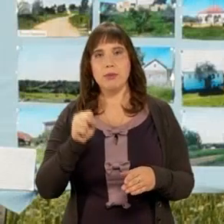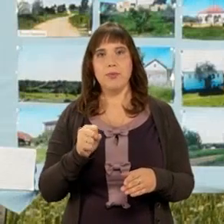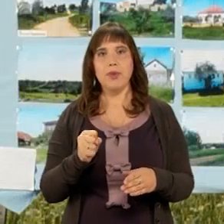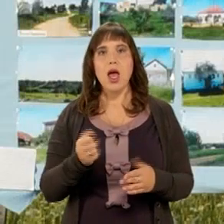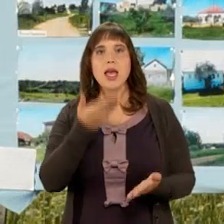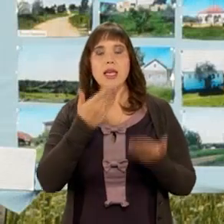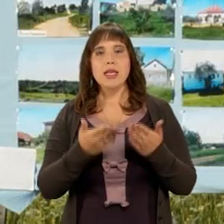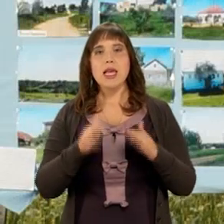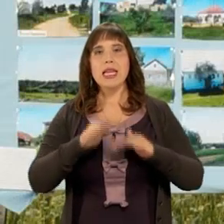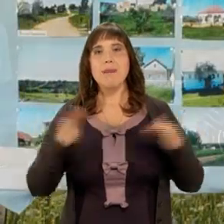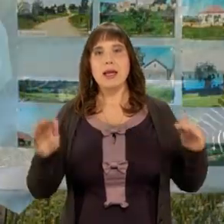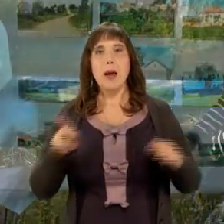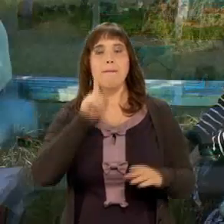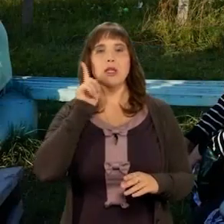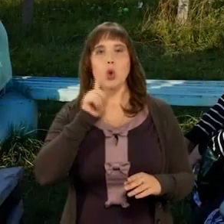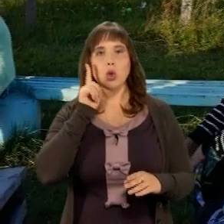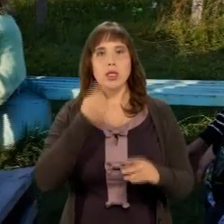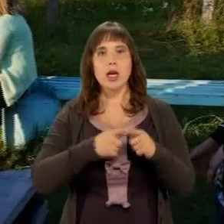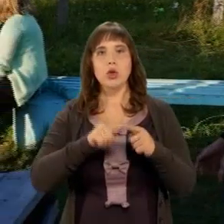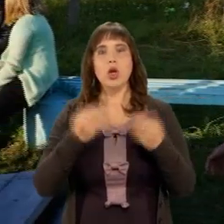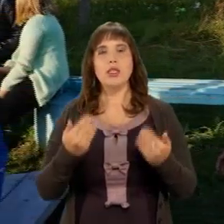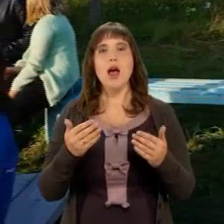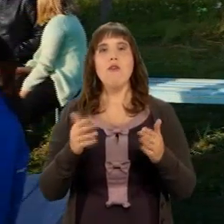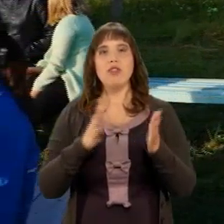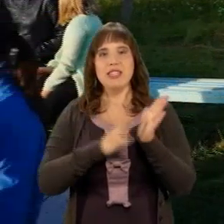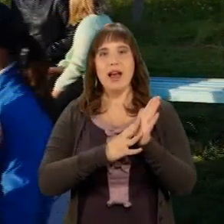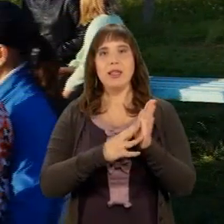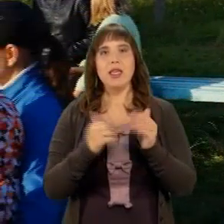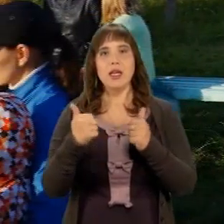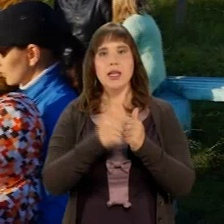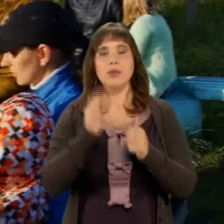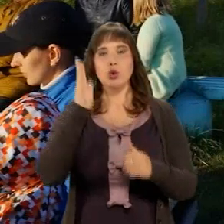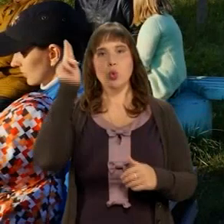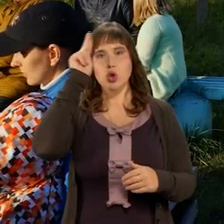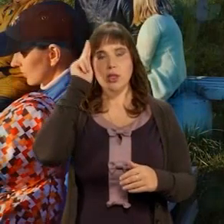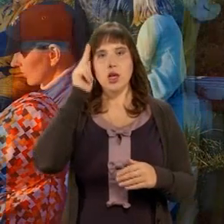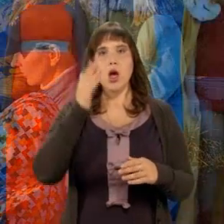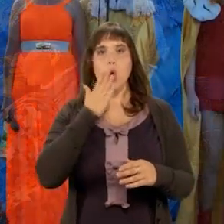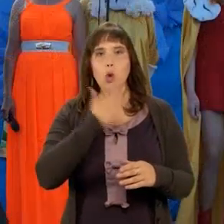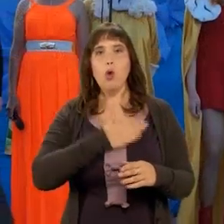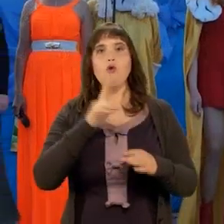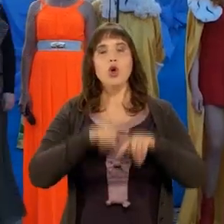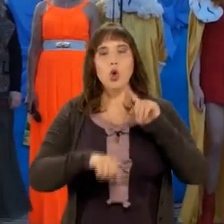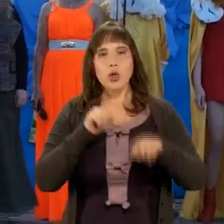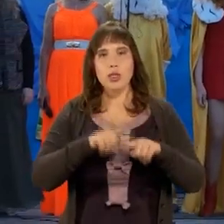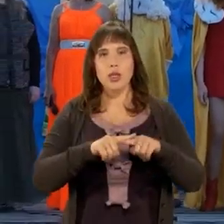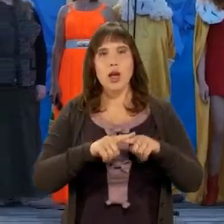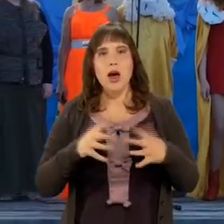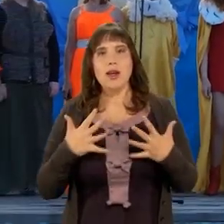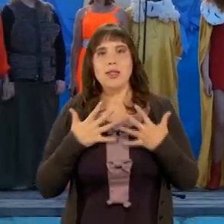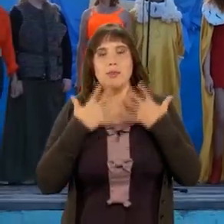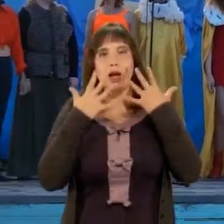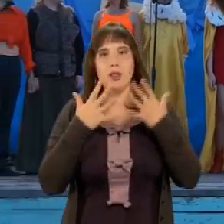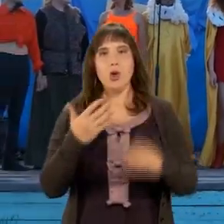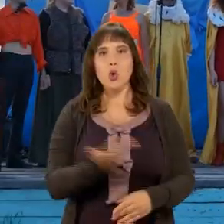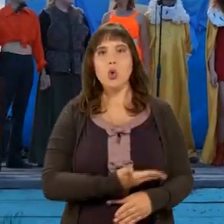если ребят-подростков, которые сейчас вот 9 класс пойдут, из них этот патриотизм, он прямо вот